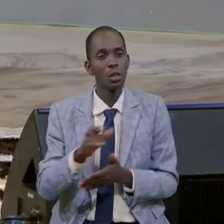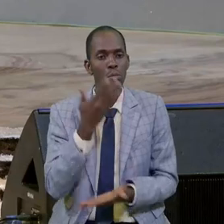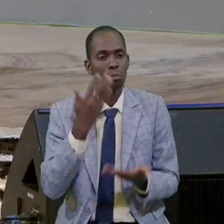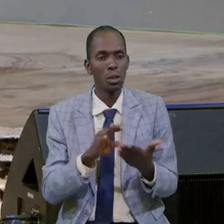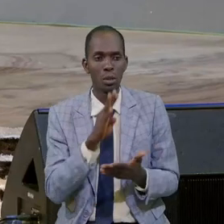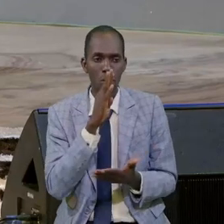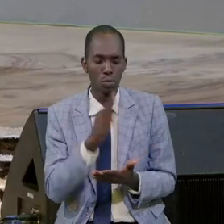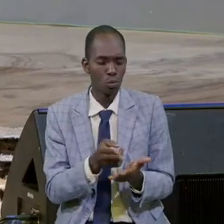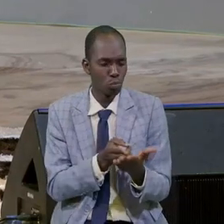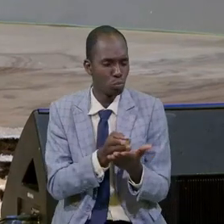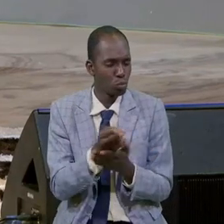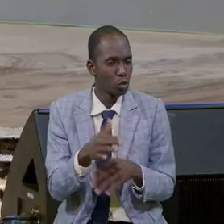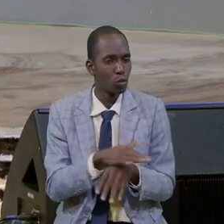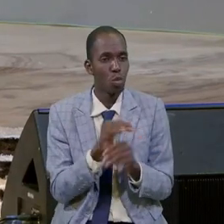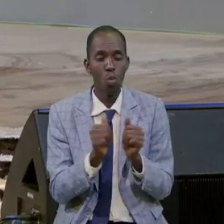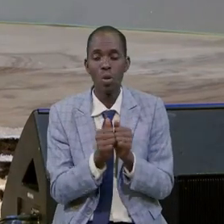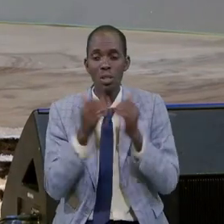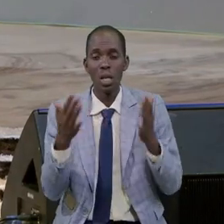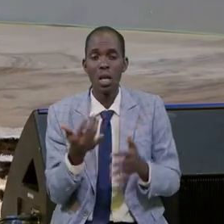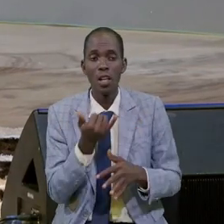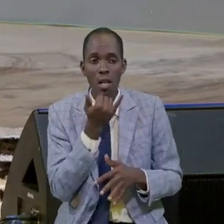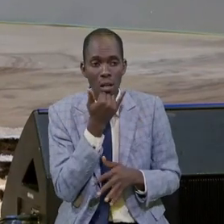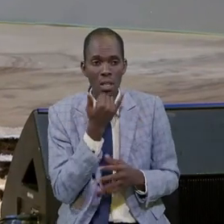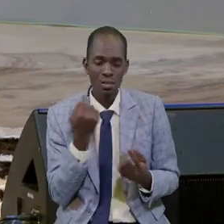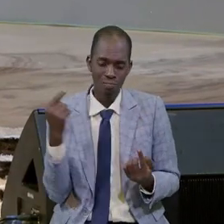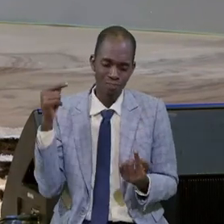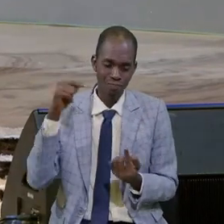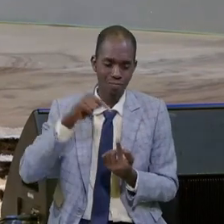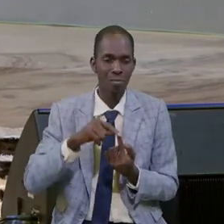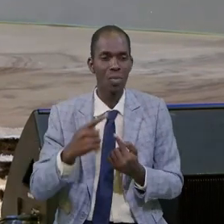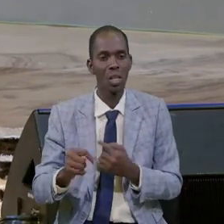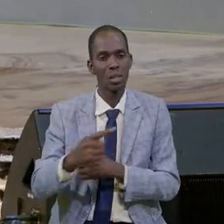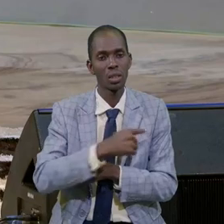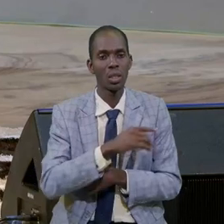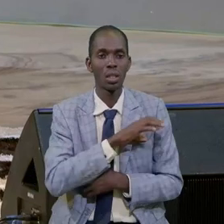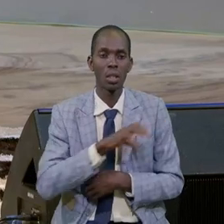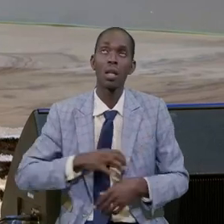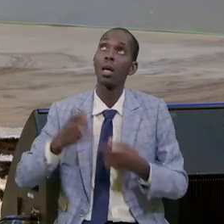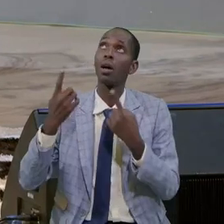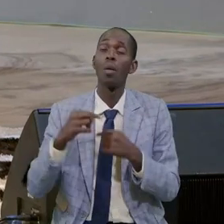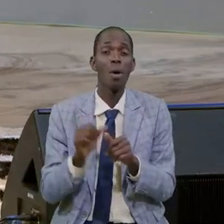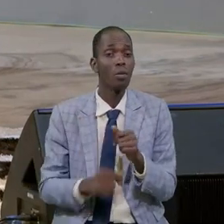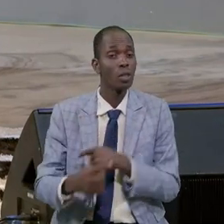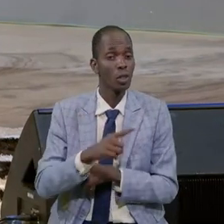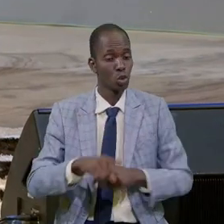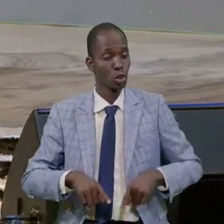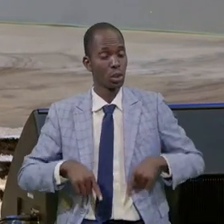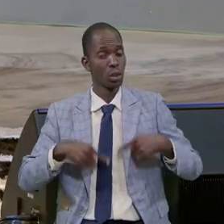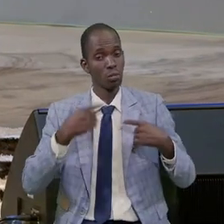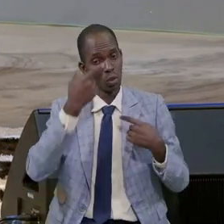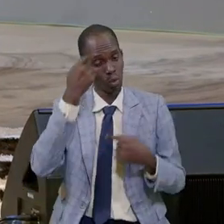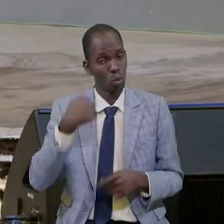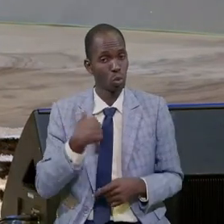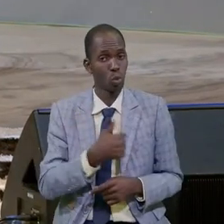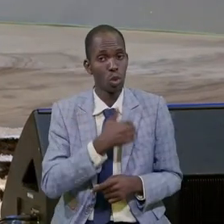purs et irréprochables pour le jour de Christ. Chaque jour, vous